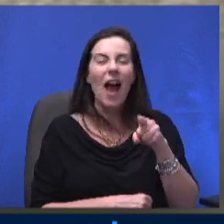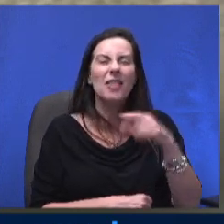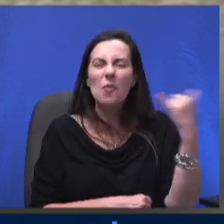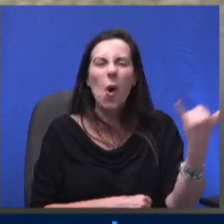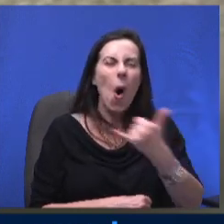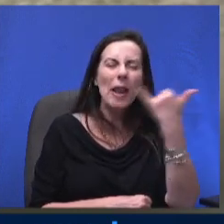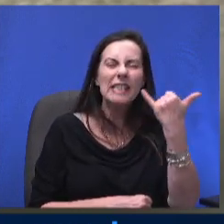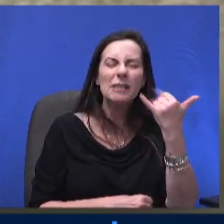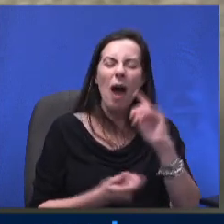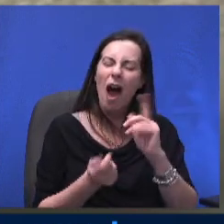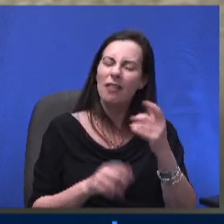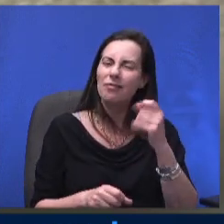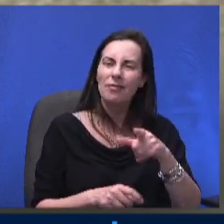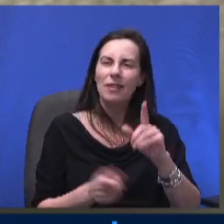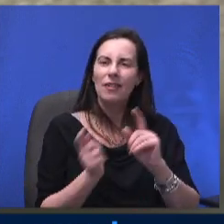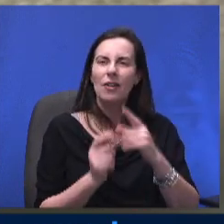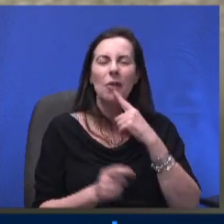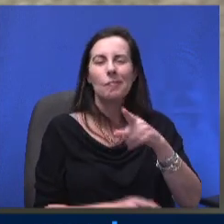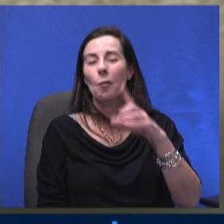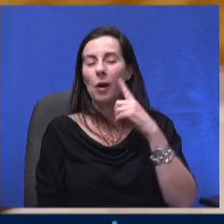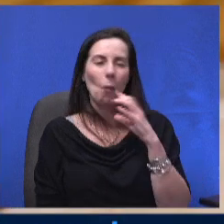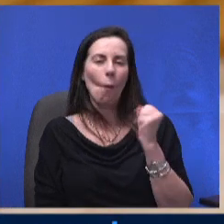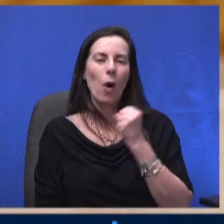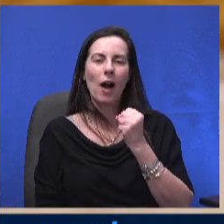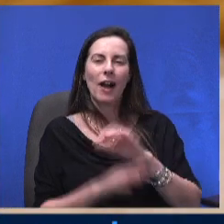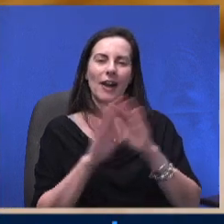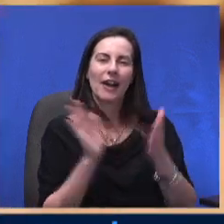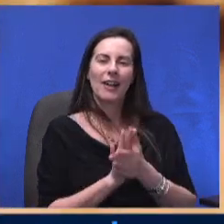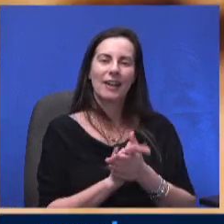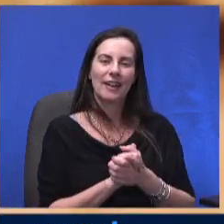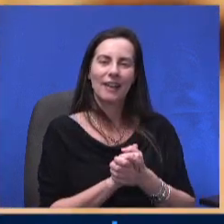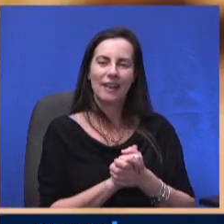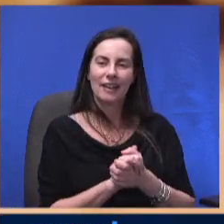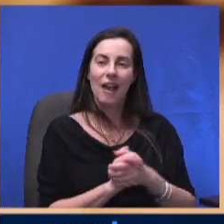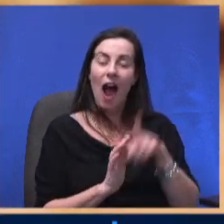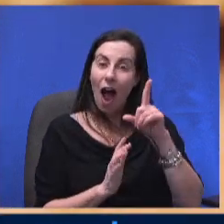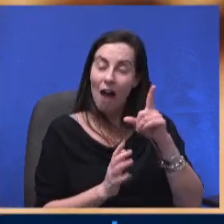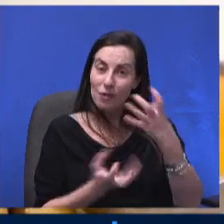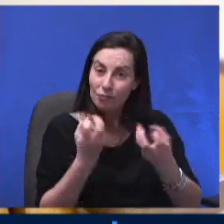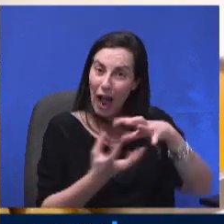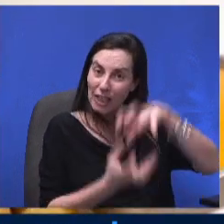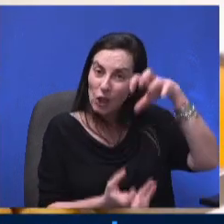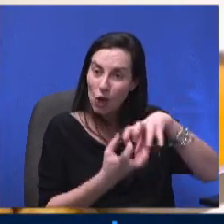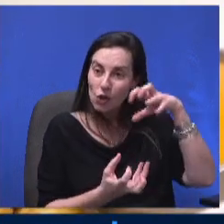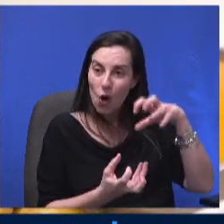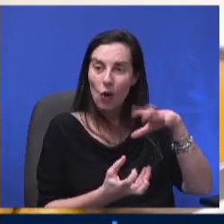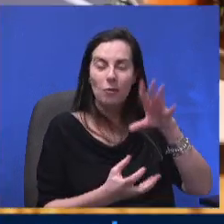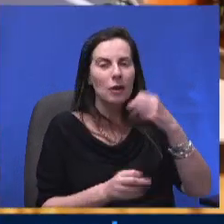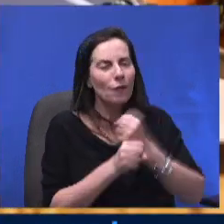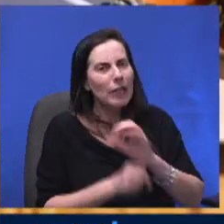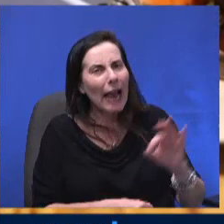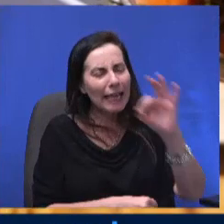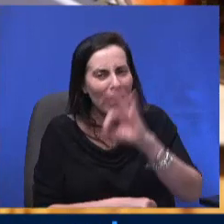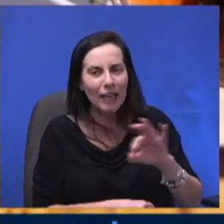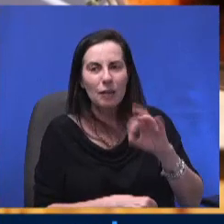אתם כל הזמן מחמיצים. אבל עולם ההצסות, שמשלב פעילות חיידקית לשימור המזון